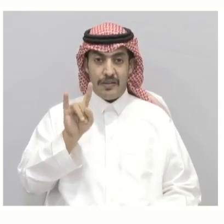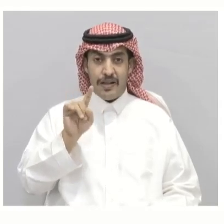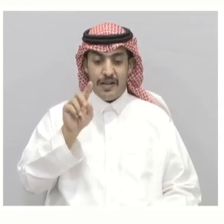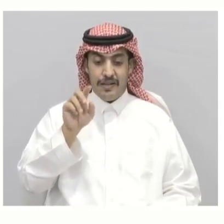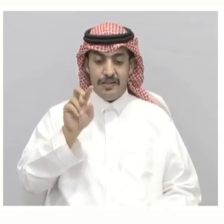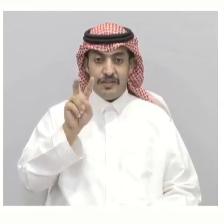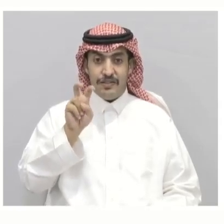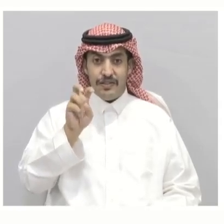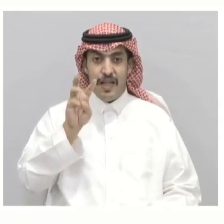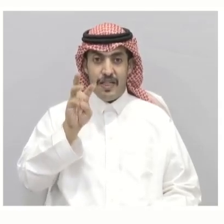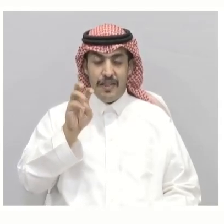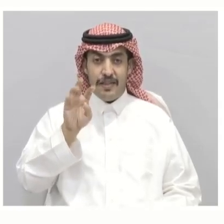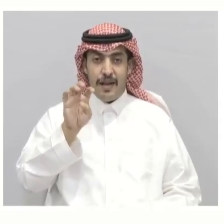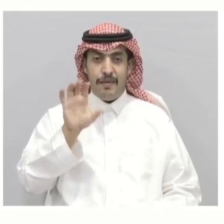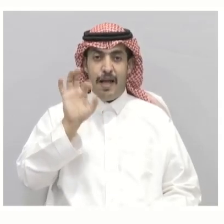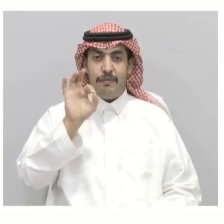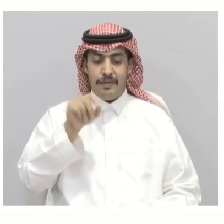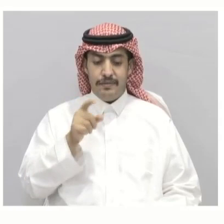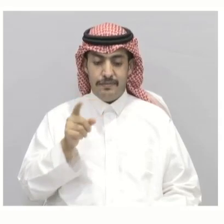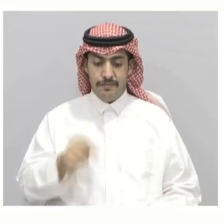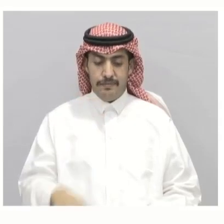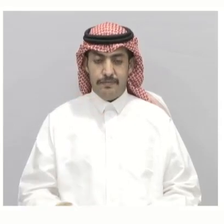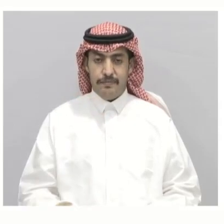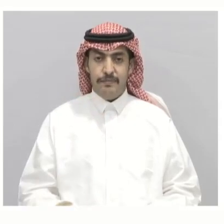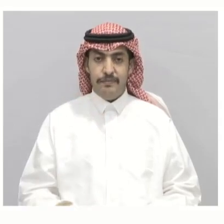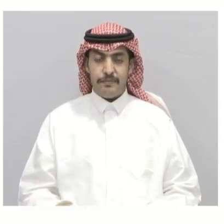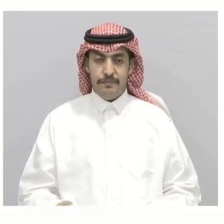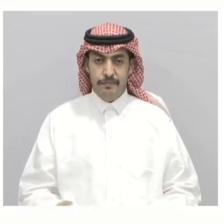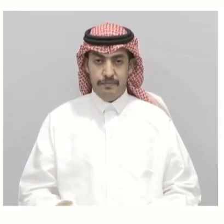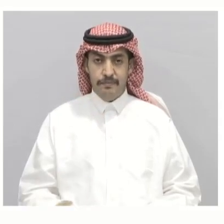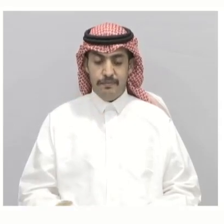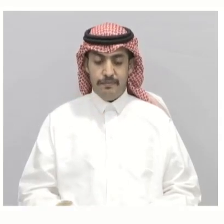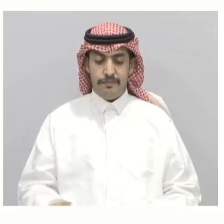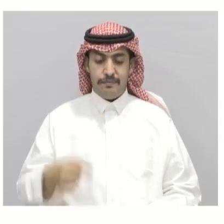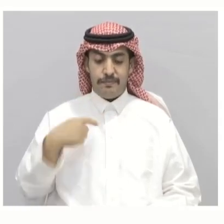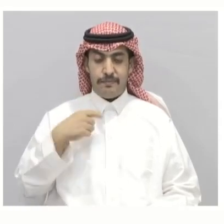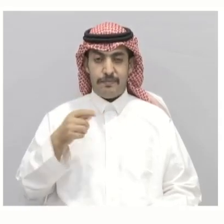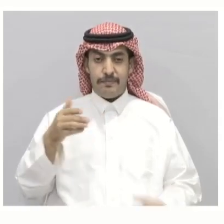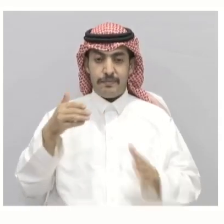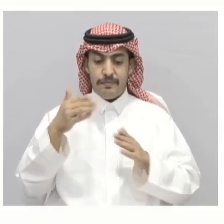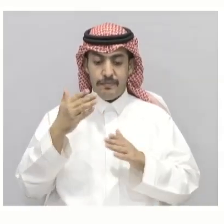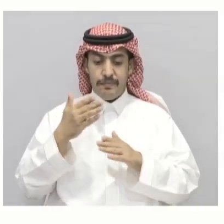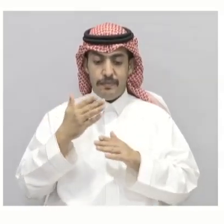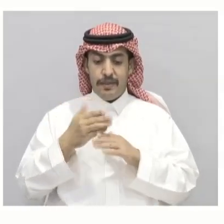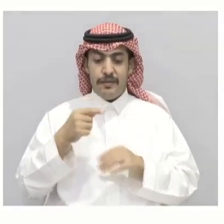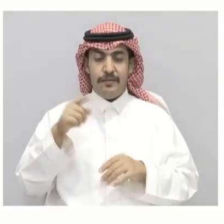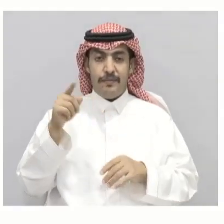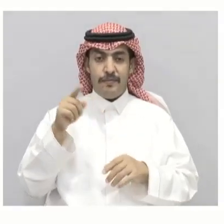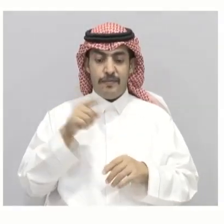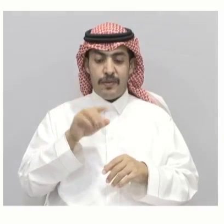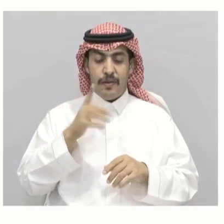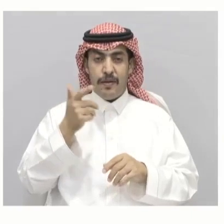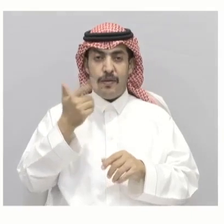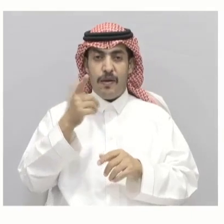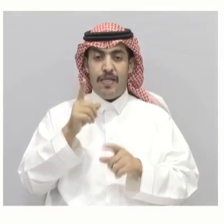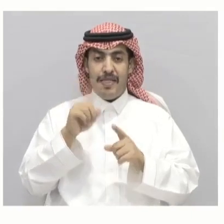توجد هنا اليس كذلك وضعت نقطه حتى استطيع ان اعرف اين